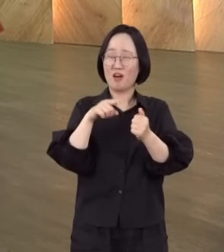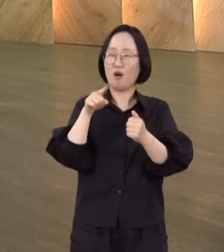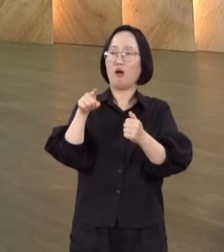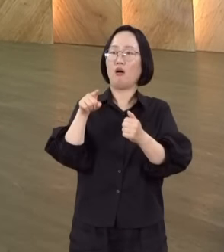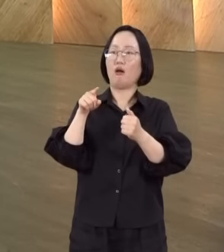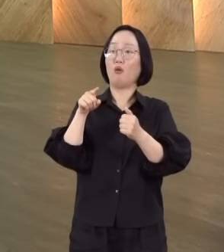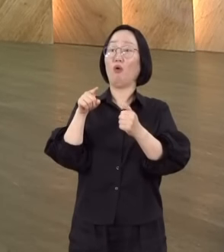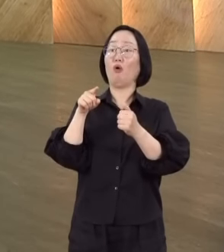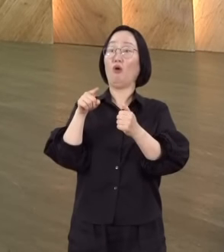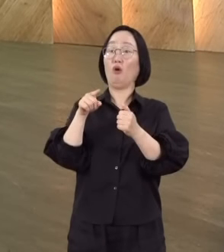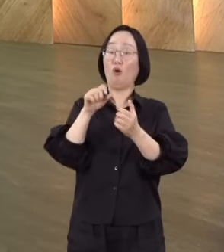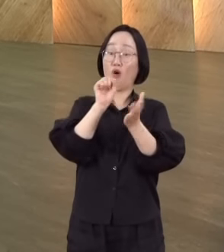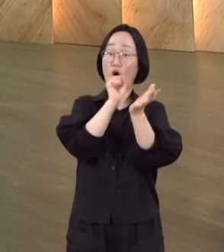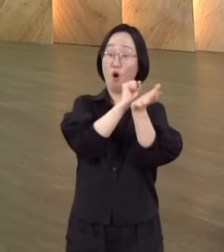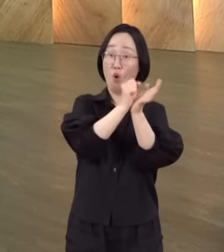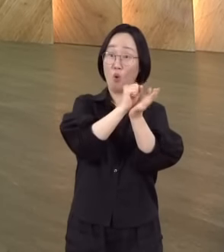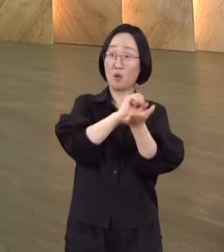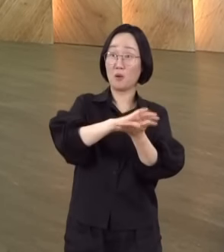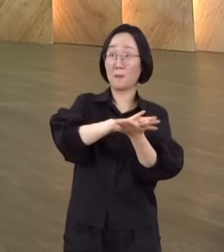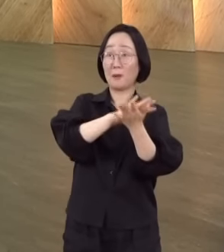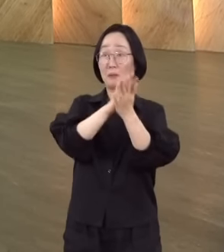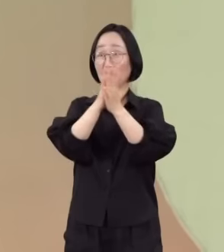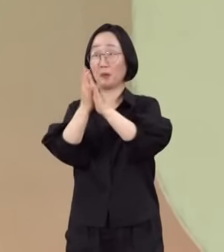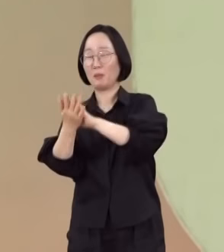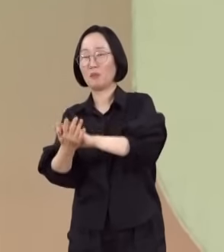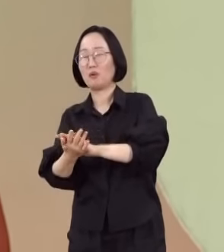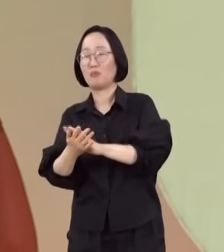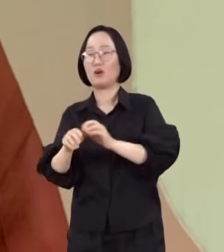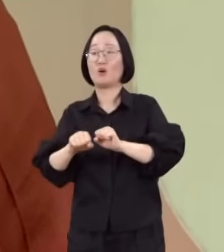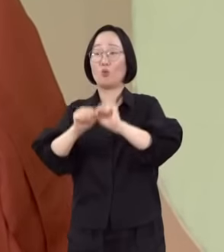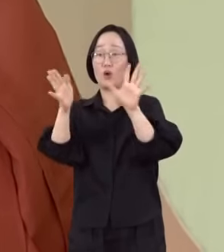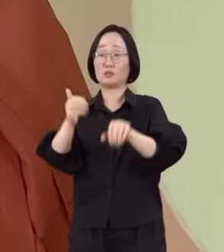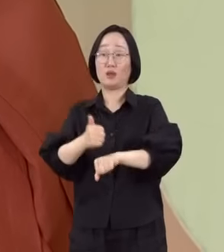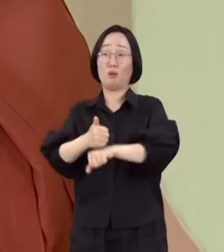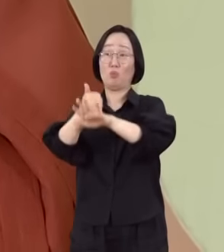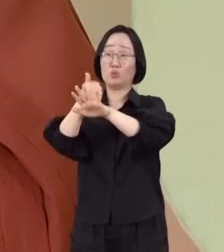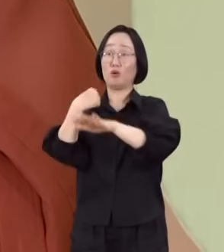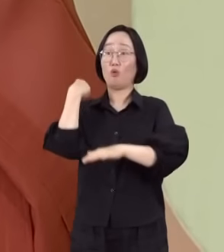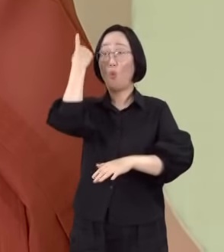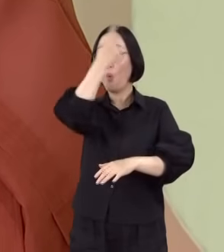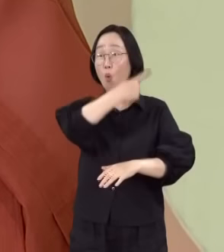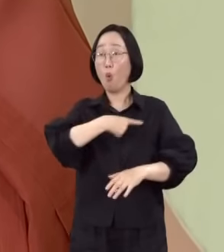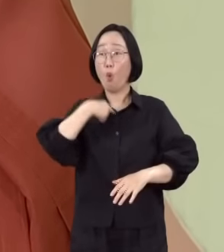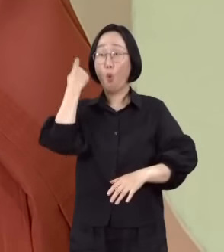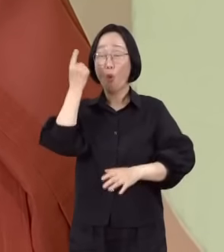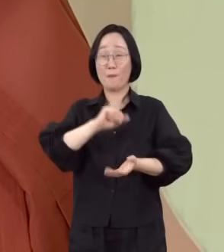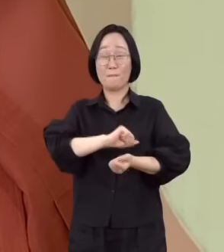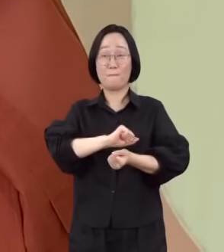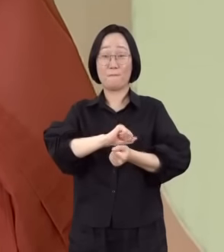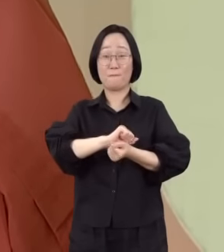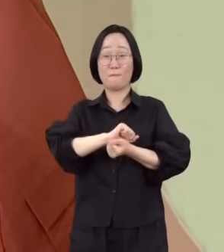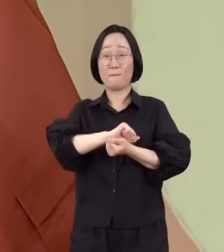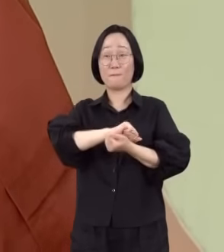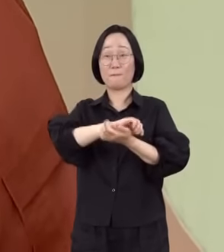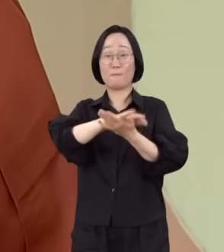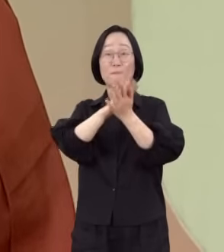관세음 보살로 변했더라 관세음 보살로 딱 변했는데